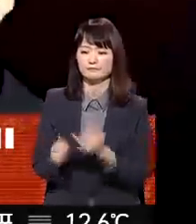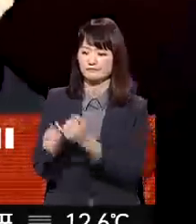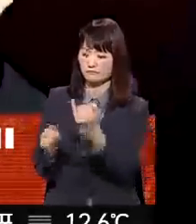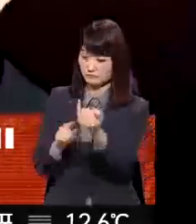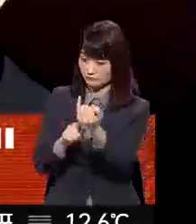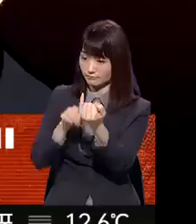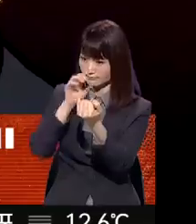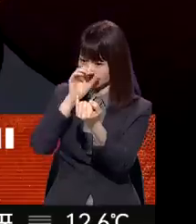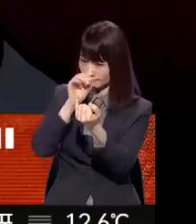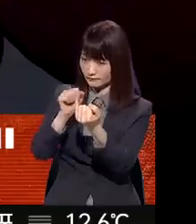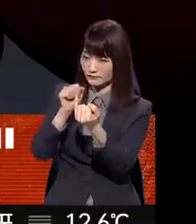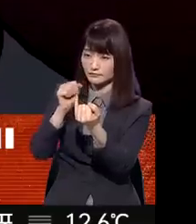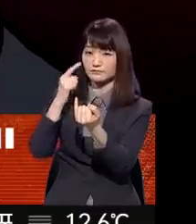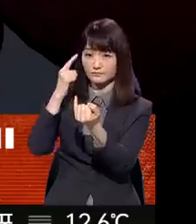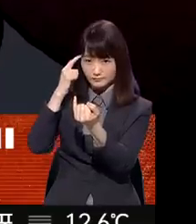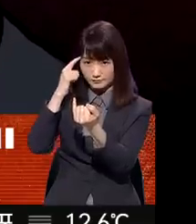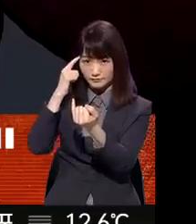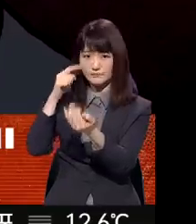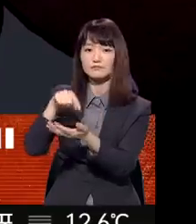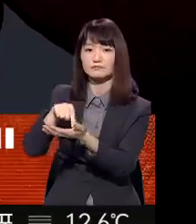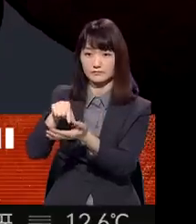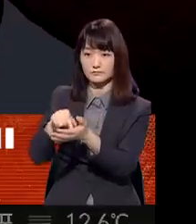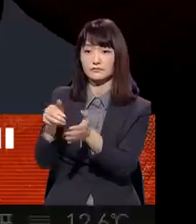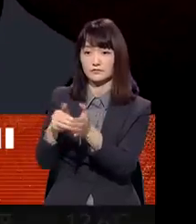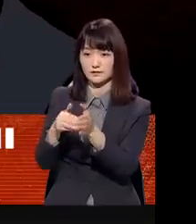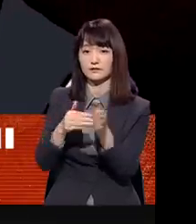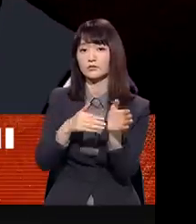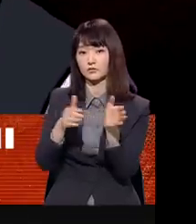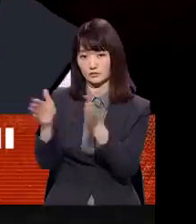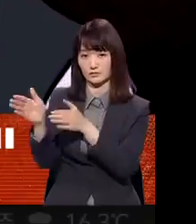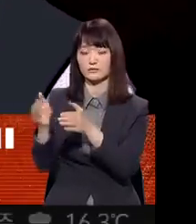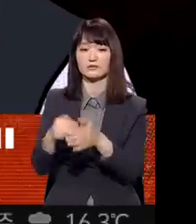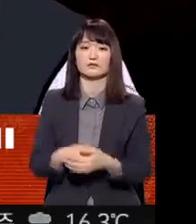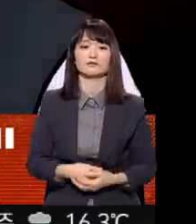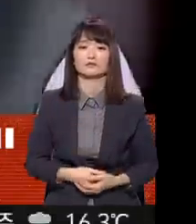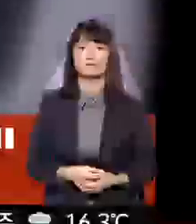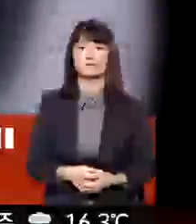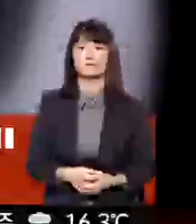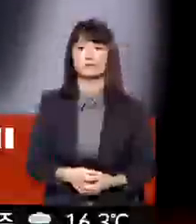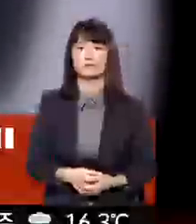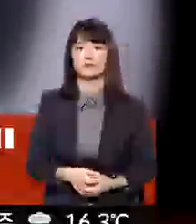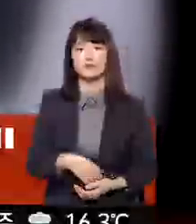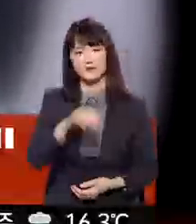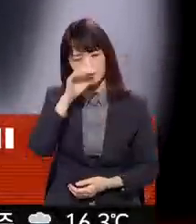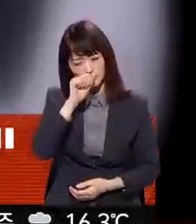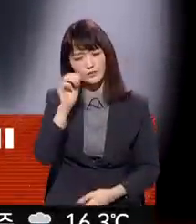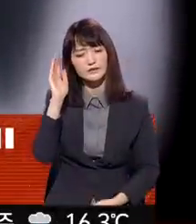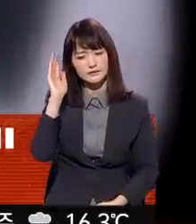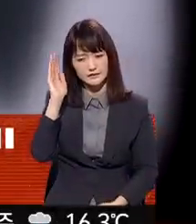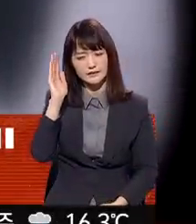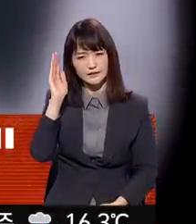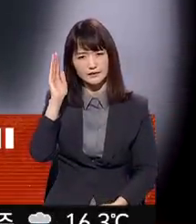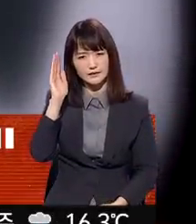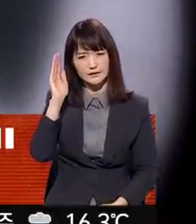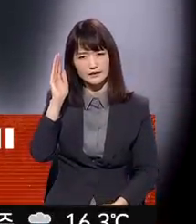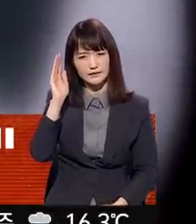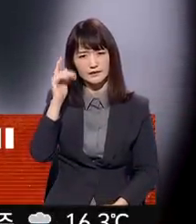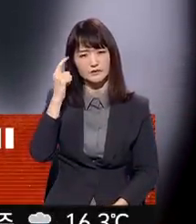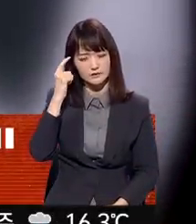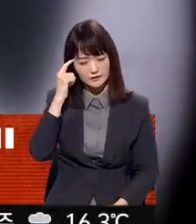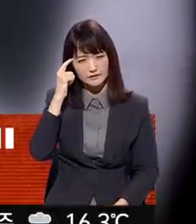정말 좋게 보는 거네 사람이 그 정도로 하고 넘어갔다고 해요. 그냥 좋은 얘기겠거니 네. 이렇게